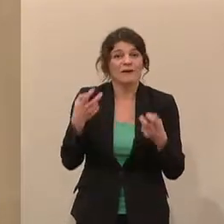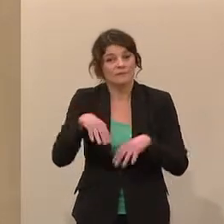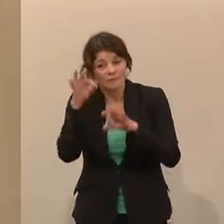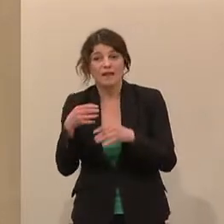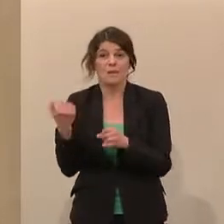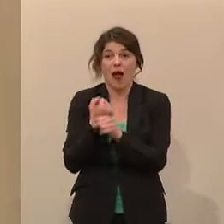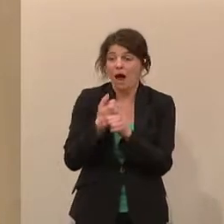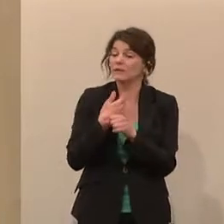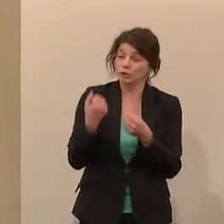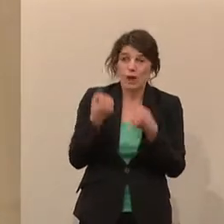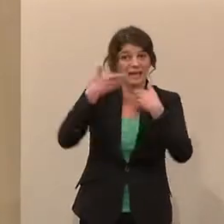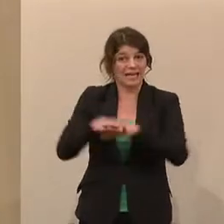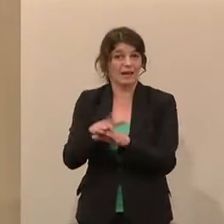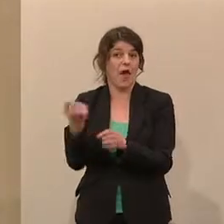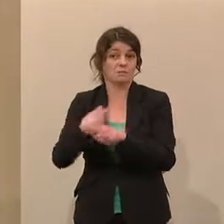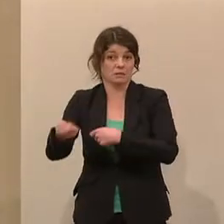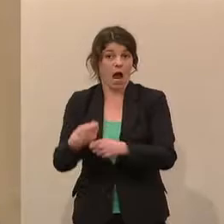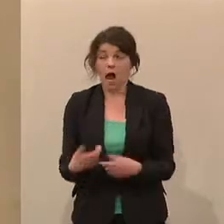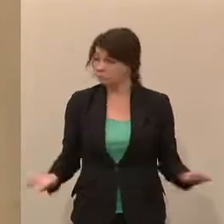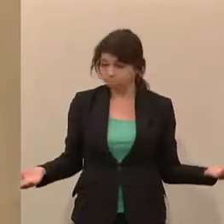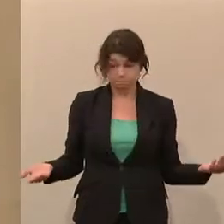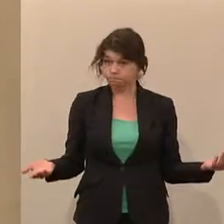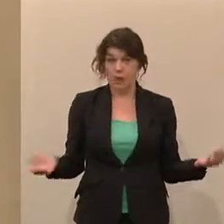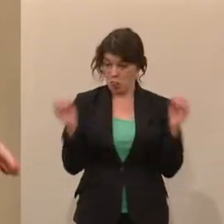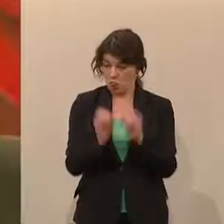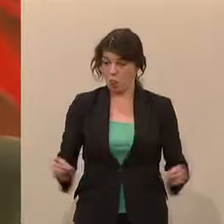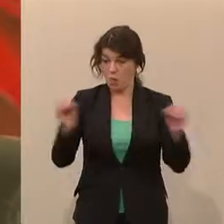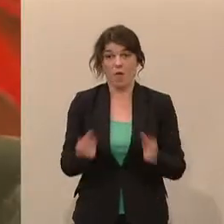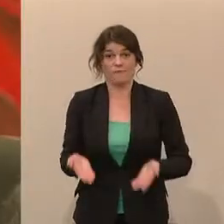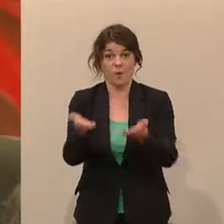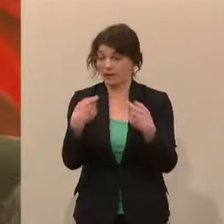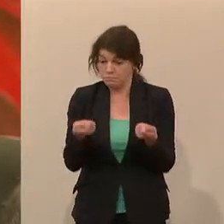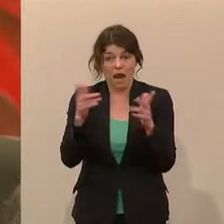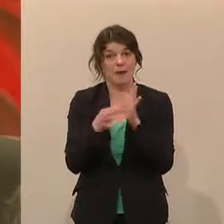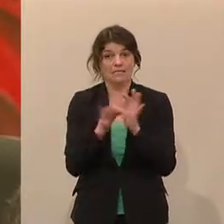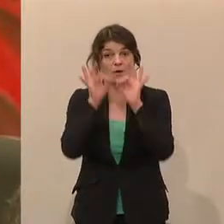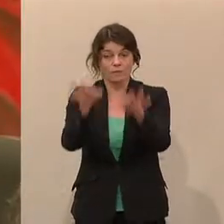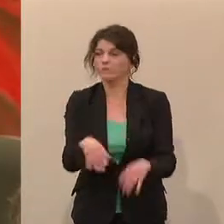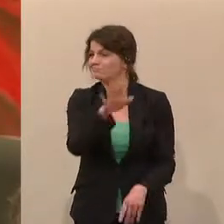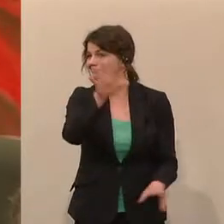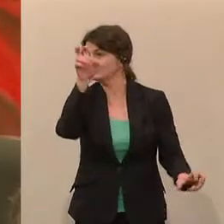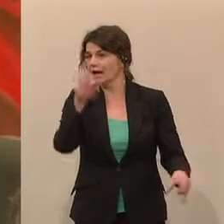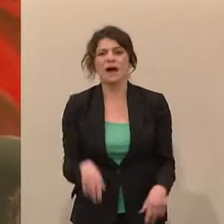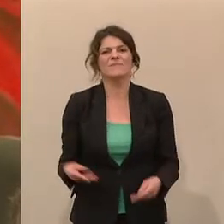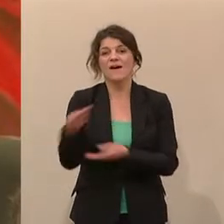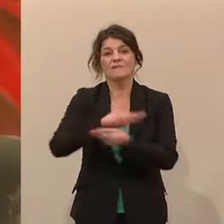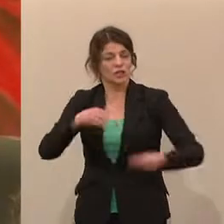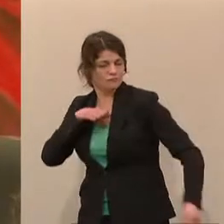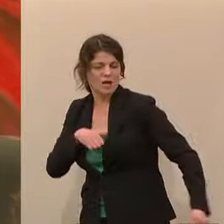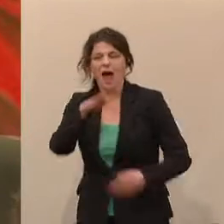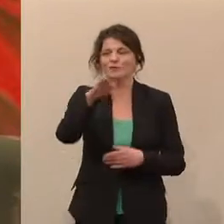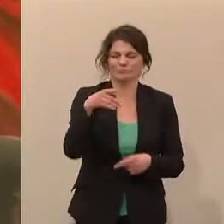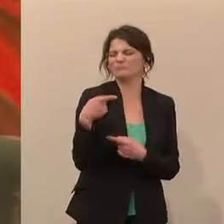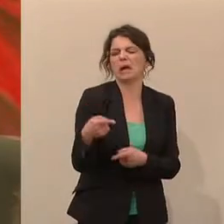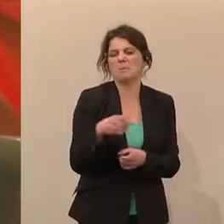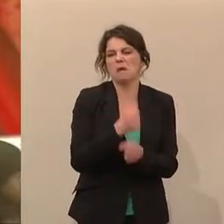arbeitsmarkt integriert werden können werden nun in keinster weise mehr gefördert durch maßnahmen ihr motto ist der wirtschaftsaufschwung wird's schon